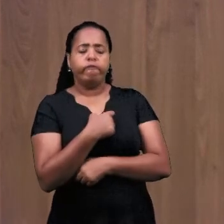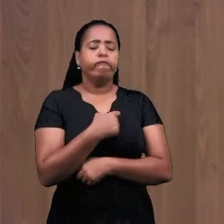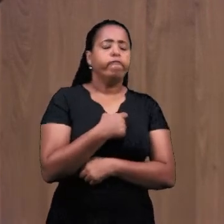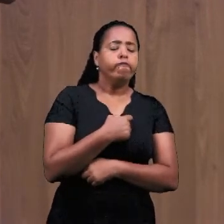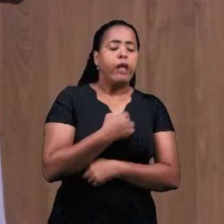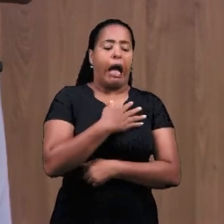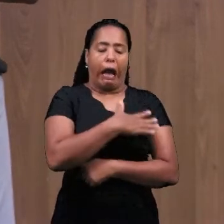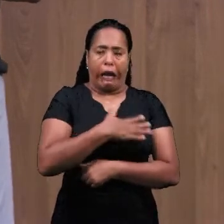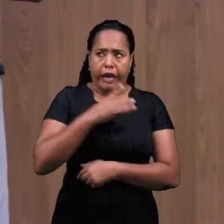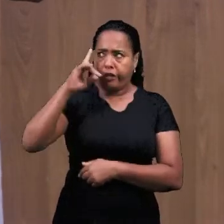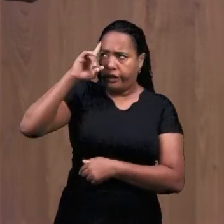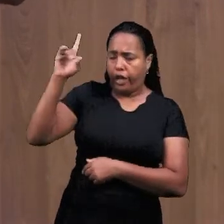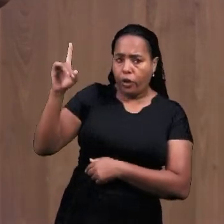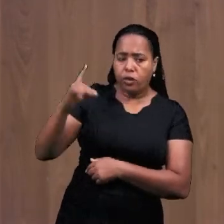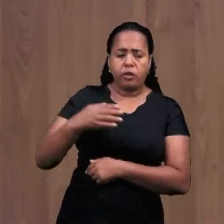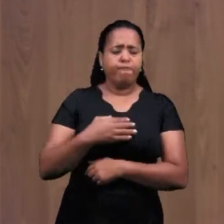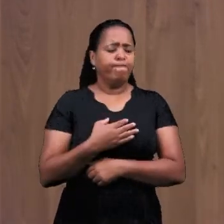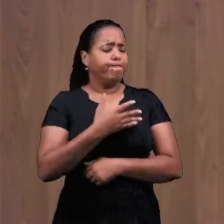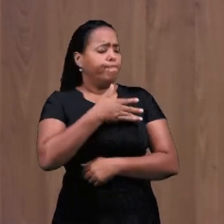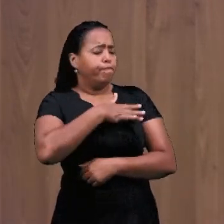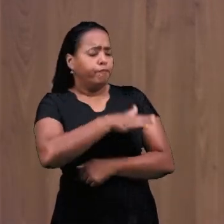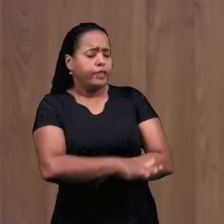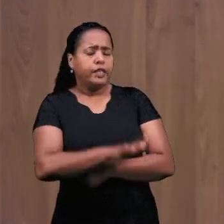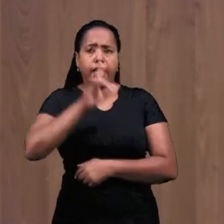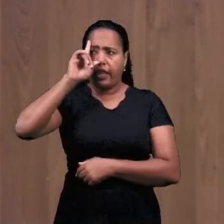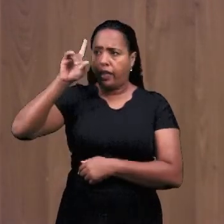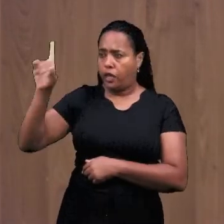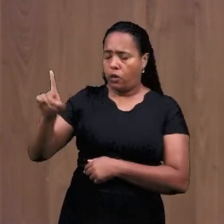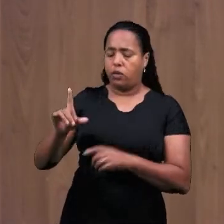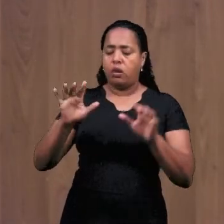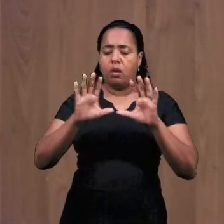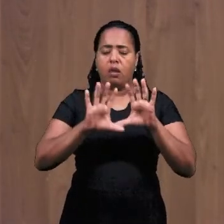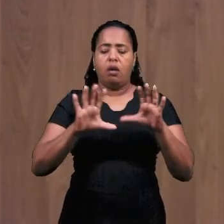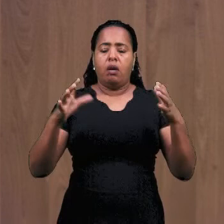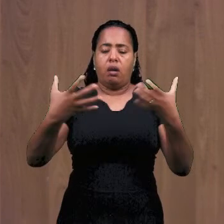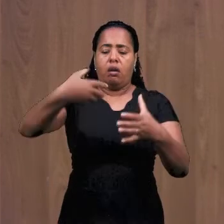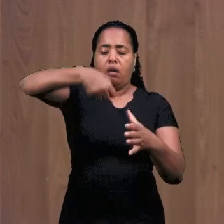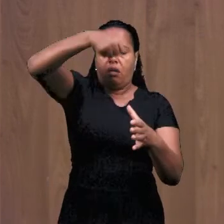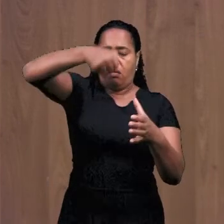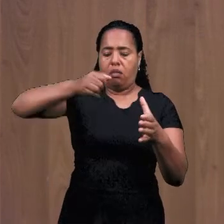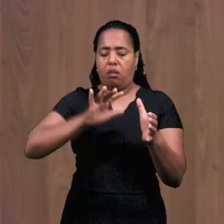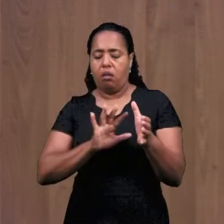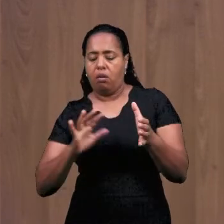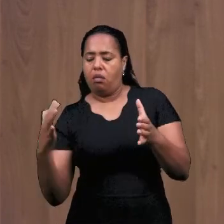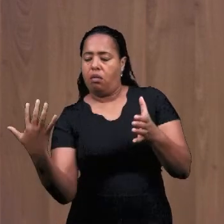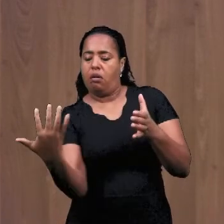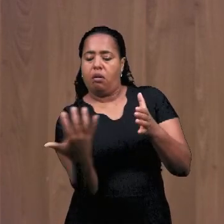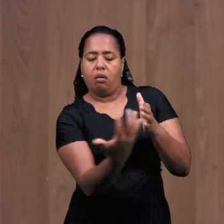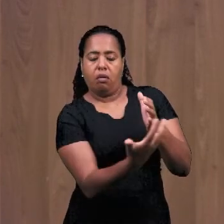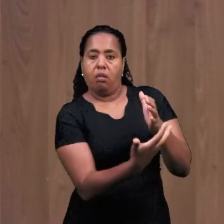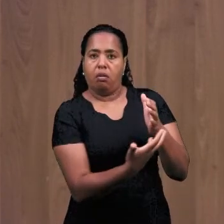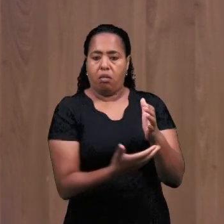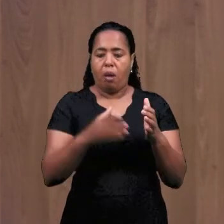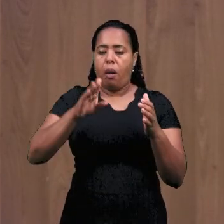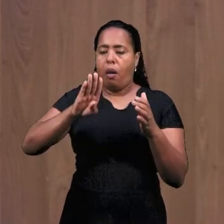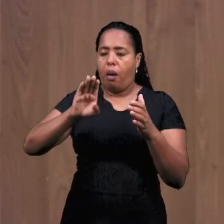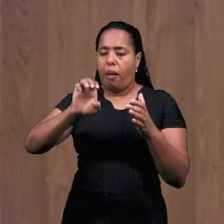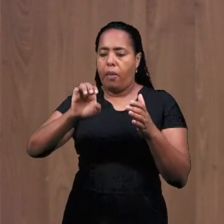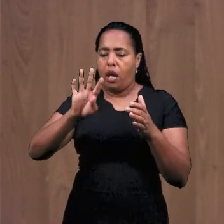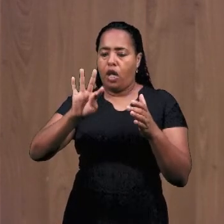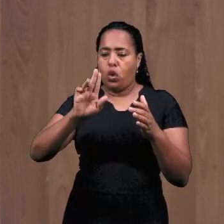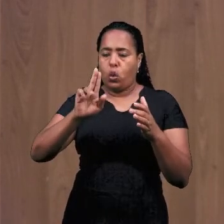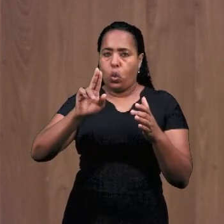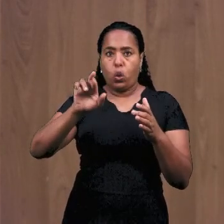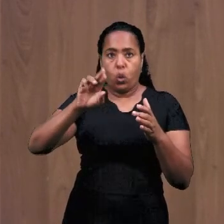ne plaît pas au Seigneur. Le bitume dans le panier représente la protection. Prophétiquement,